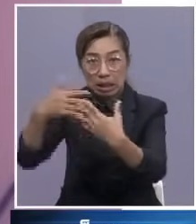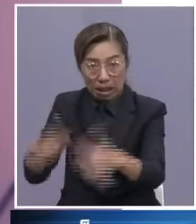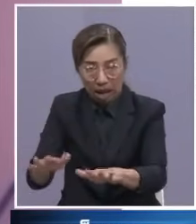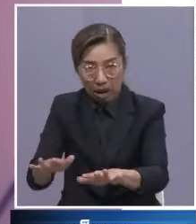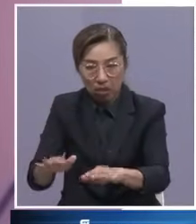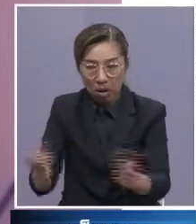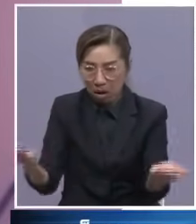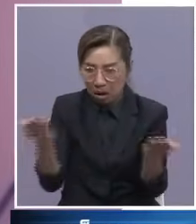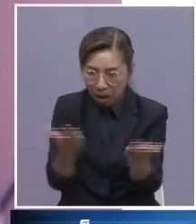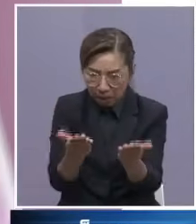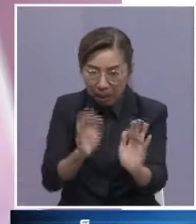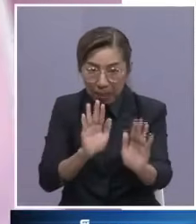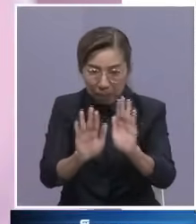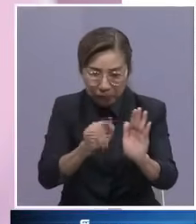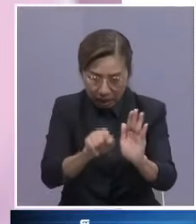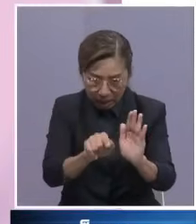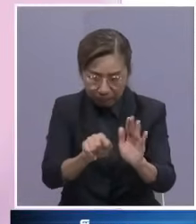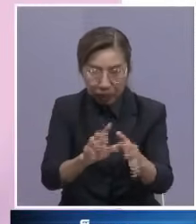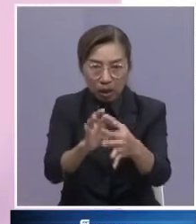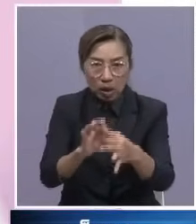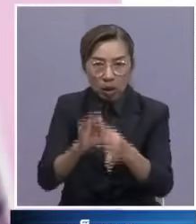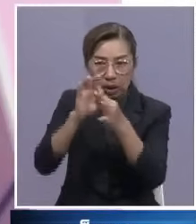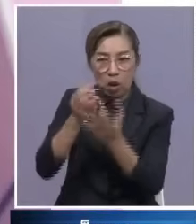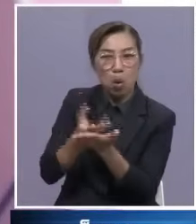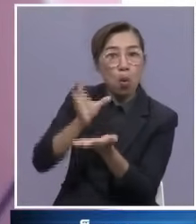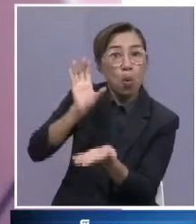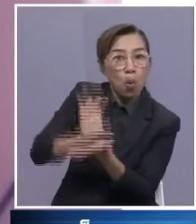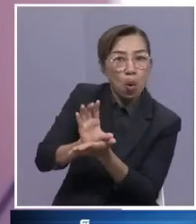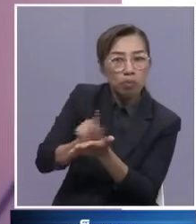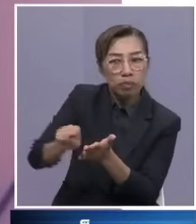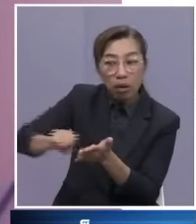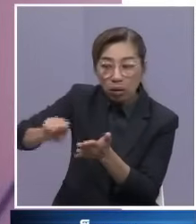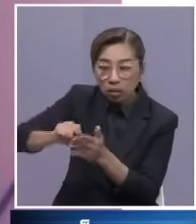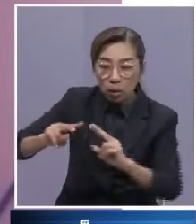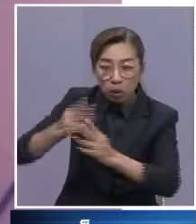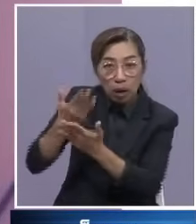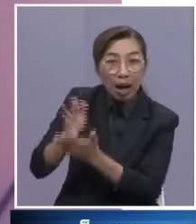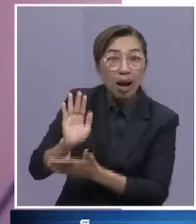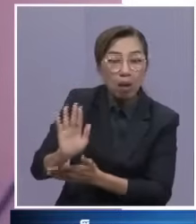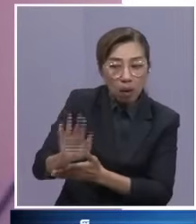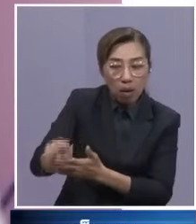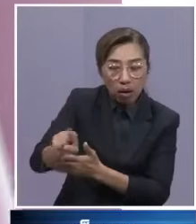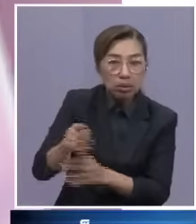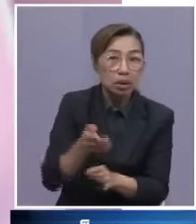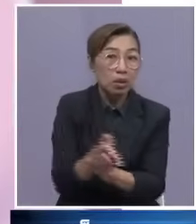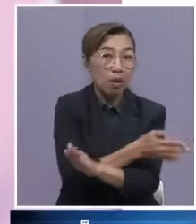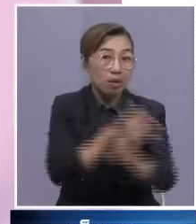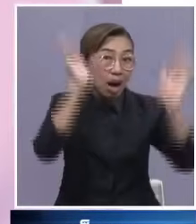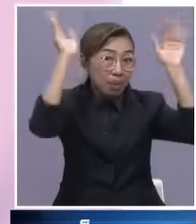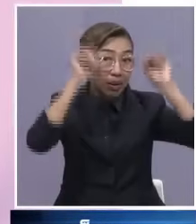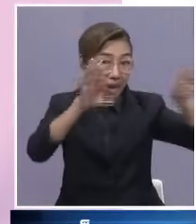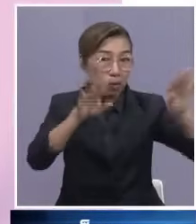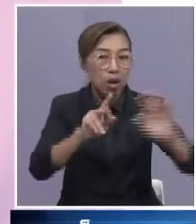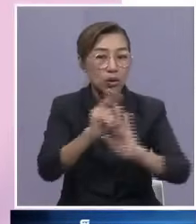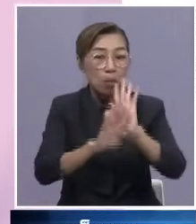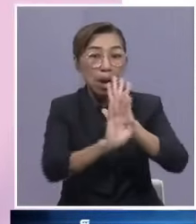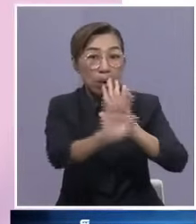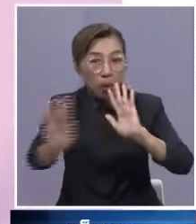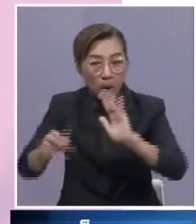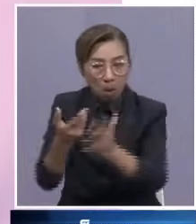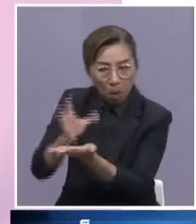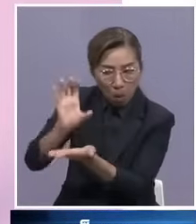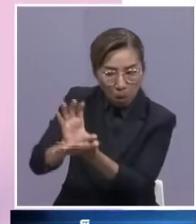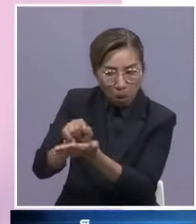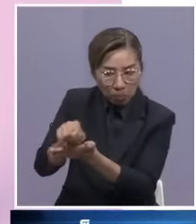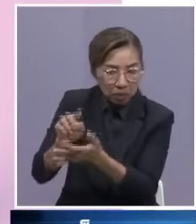วณวงเงินงบประมาณตามนโยบายสำคัญทางการคลังที่แต่ละพรรคการเมืองได้หาเสียงเอาไว้ก่อนหน้านี้โดยคาดการผล